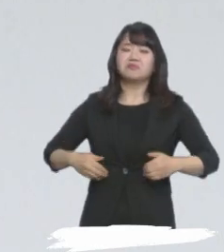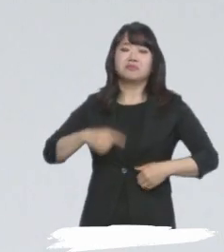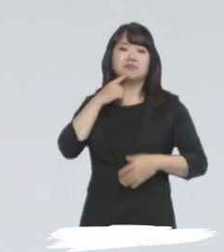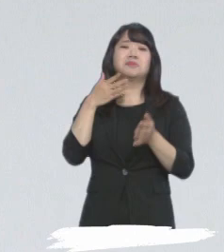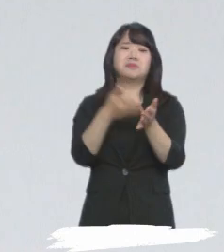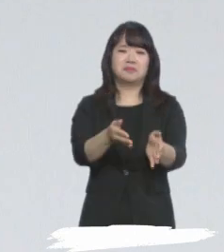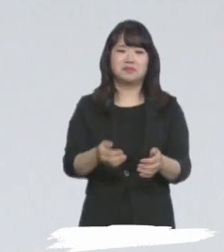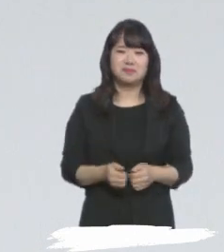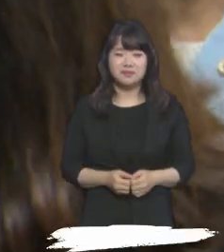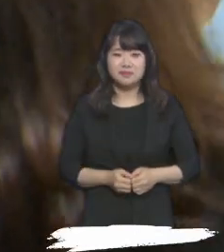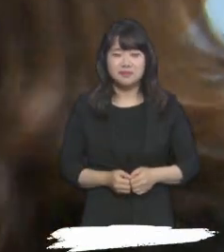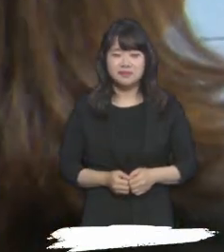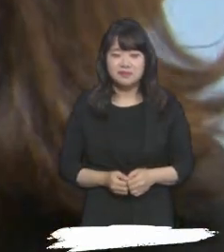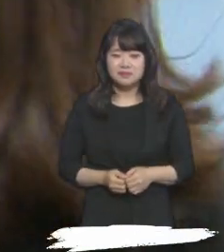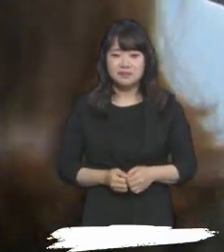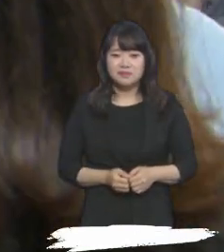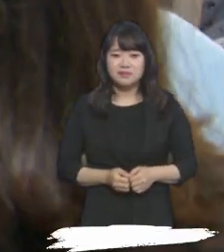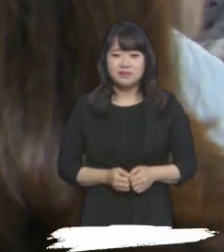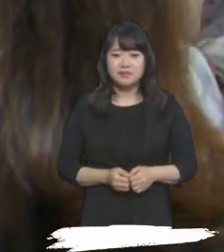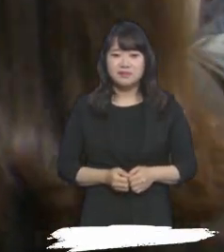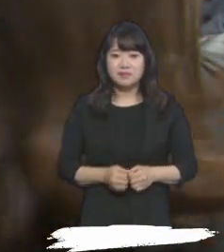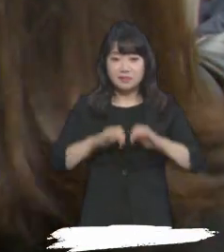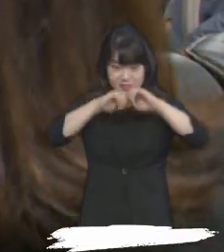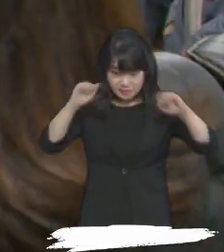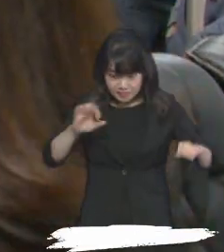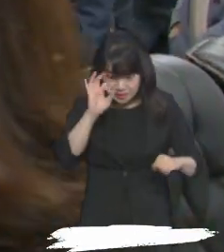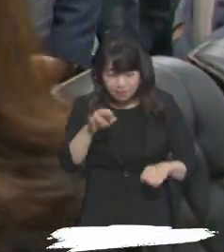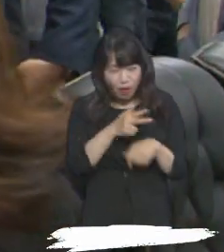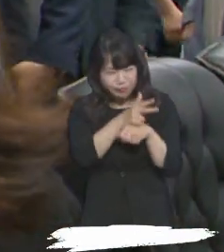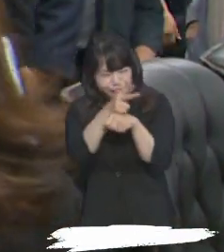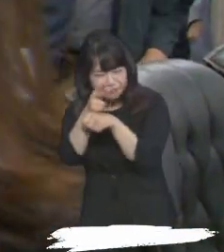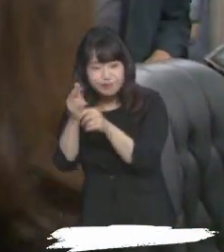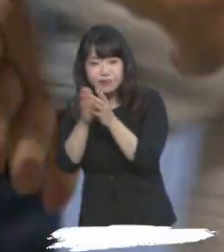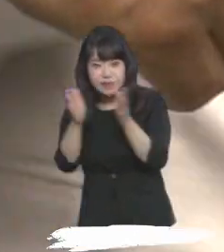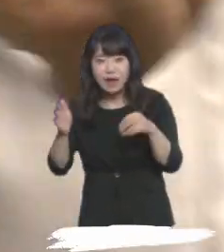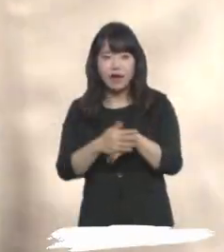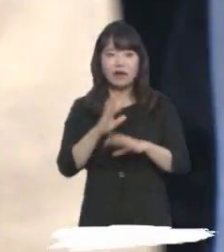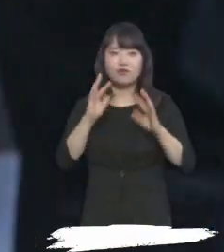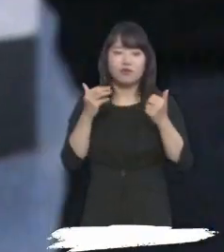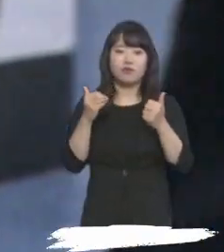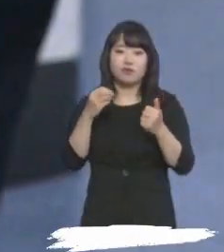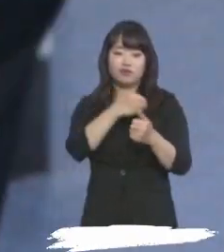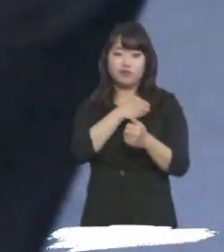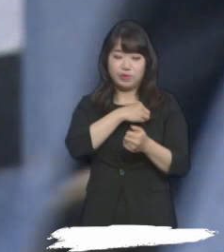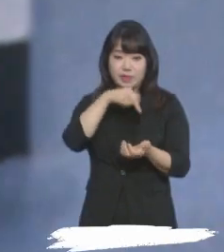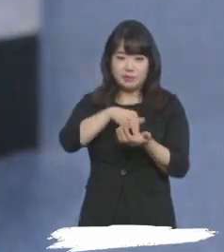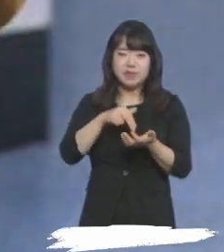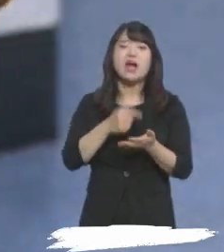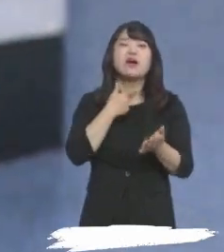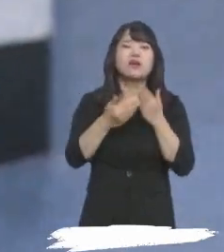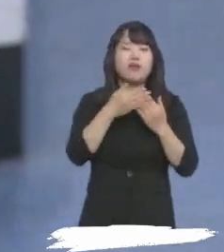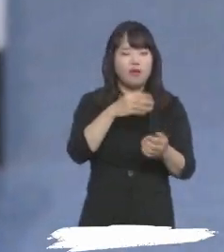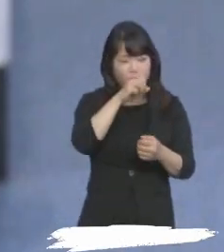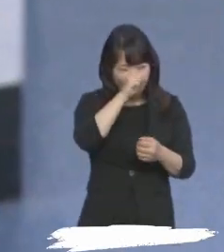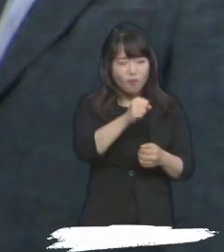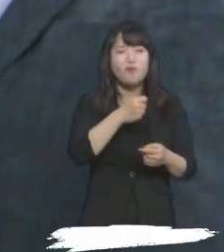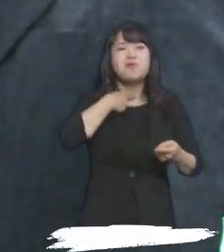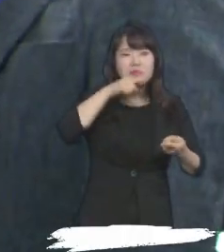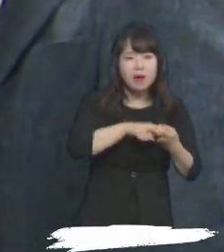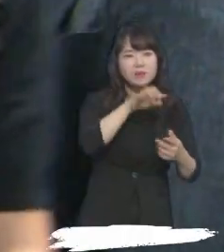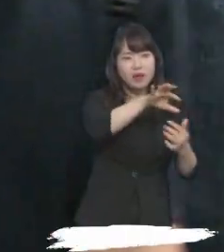결정하자고 주장한 겁니다. 사실 확인에 대한 취재가 이어지자 해당 의원들은 경력이 좋은 지원관을 모두